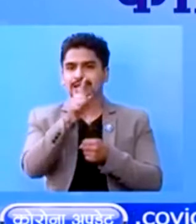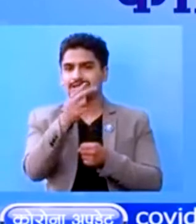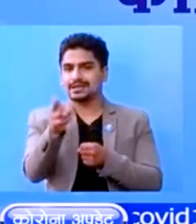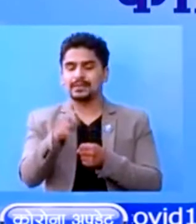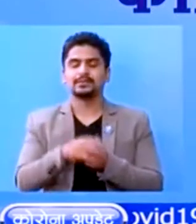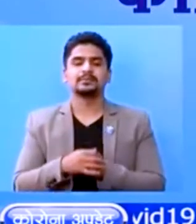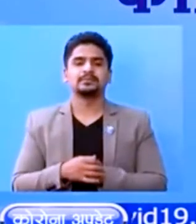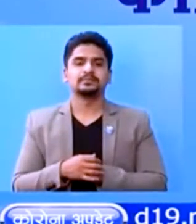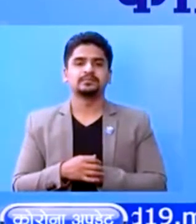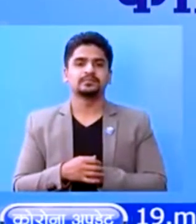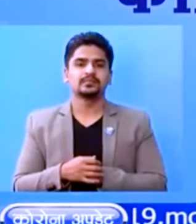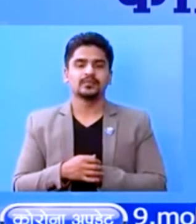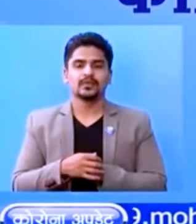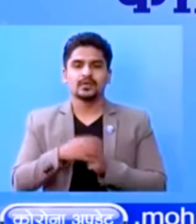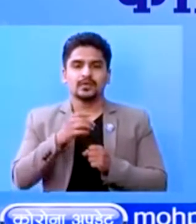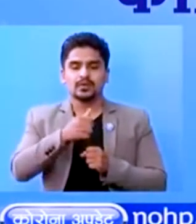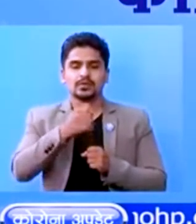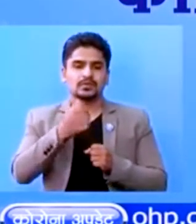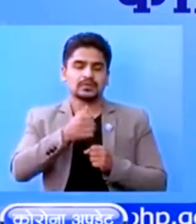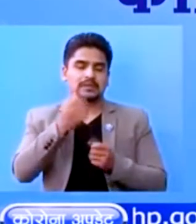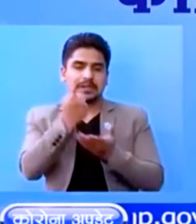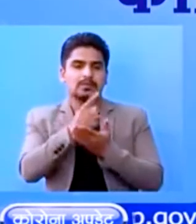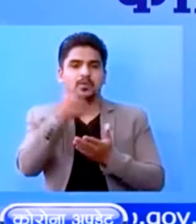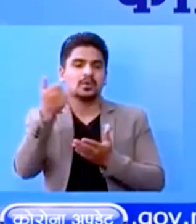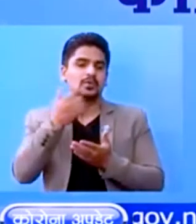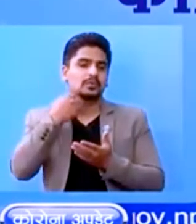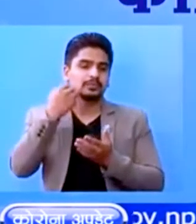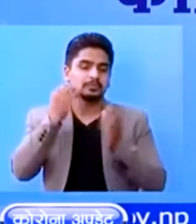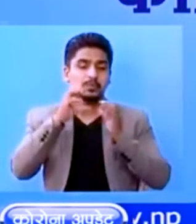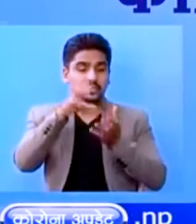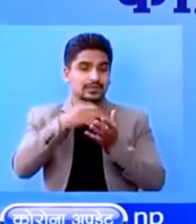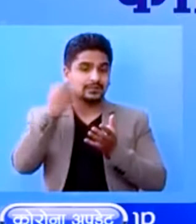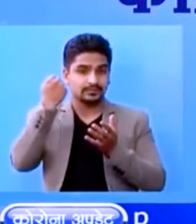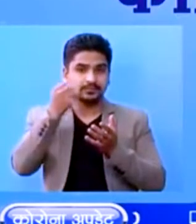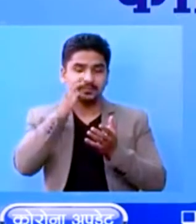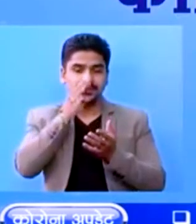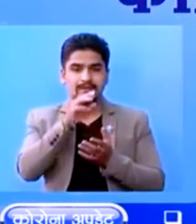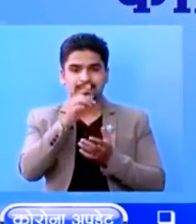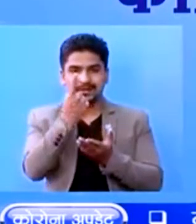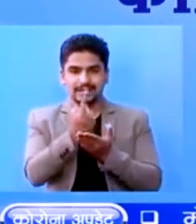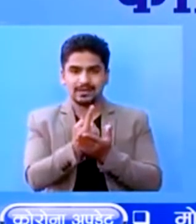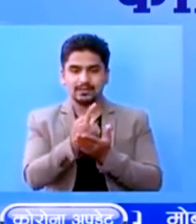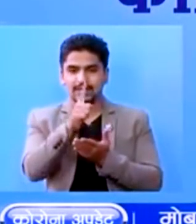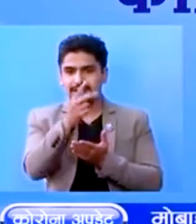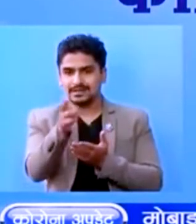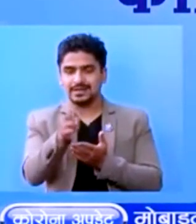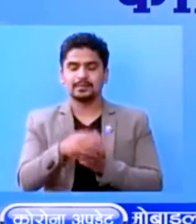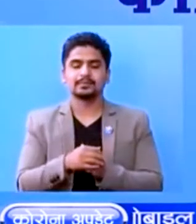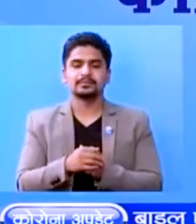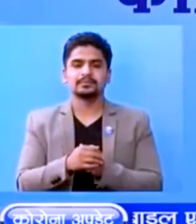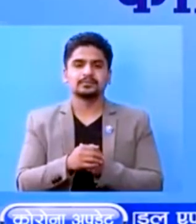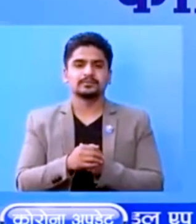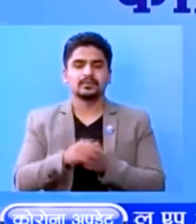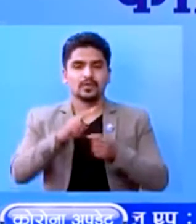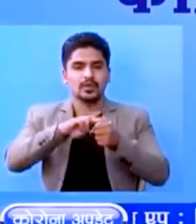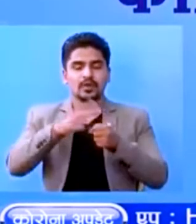एकजना हुनुहुन्छ। शुक्रराय ट्रपिकल तथा सरुवा रोग अस्पताल टेकुमा काठमाडौँका एकजना, किर्जन्य